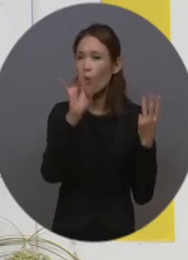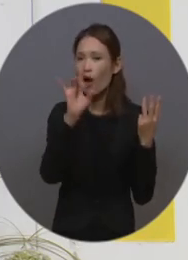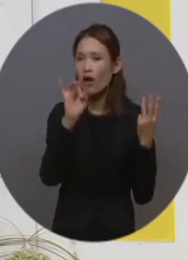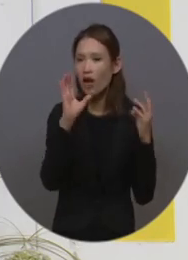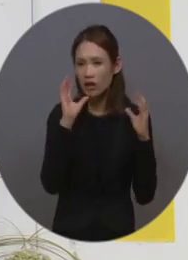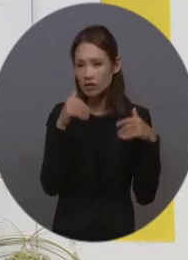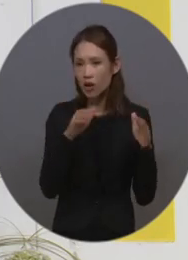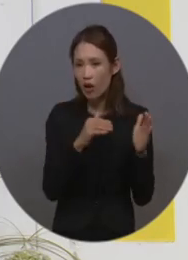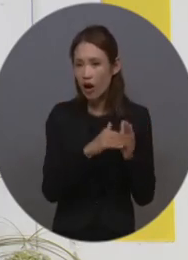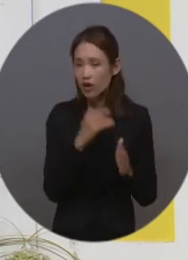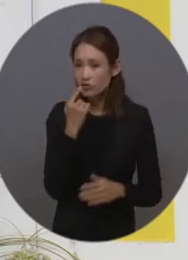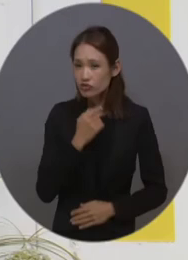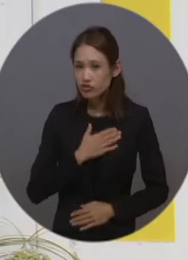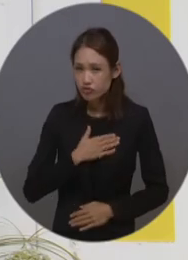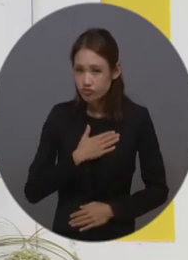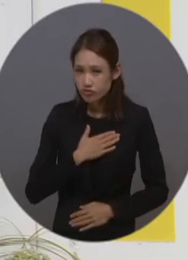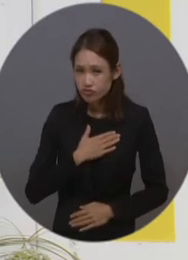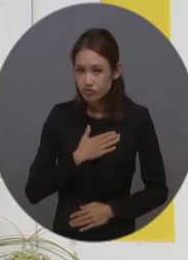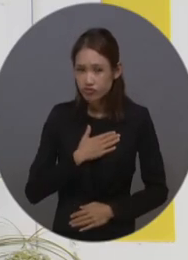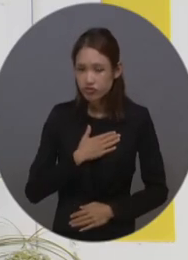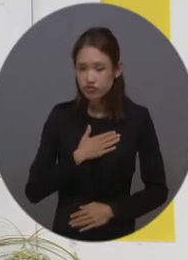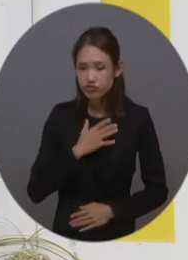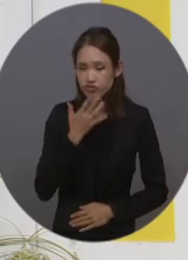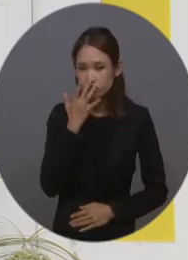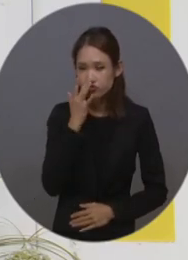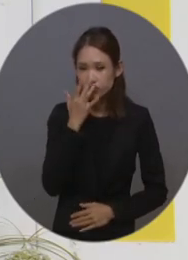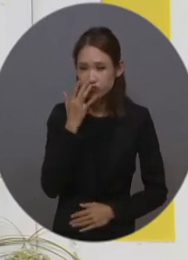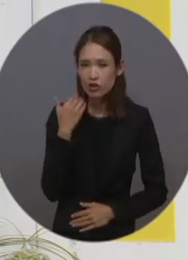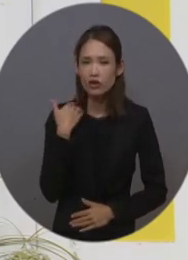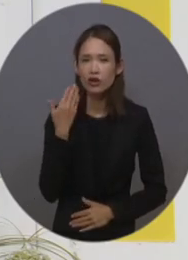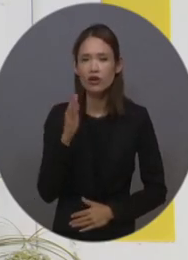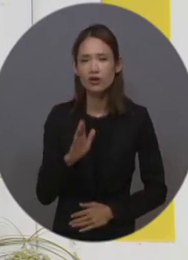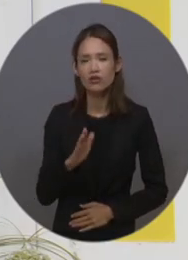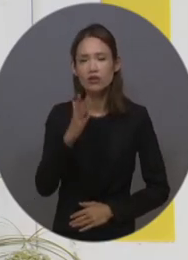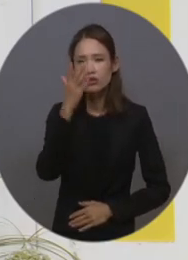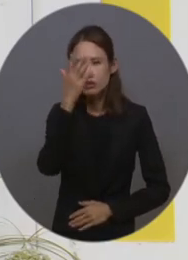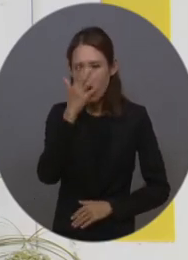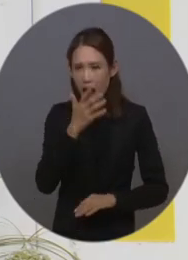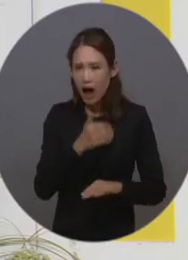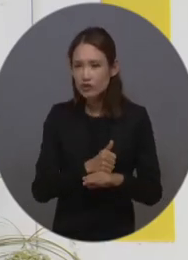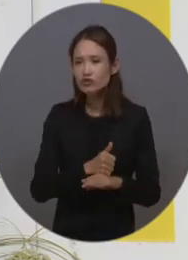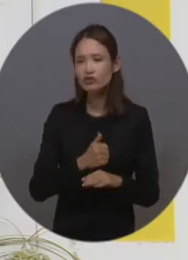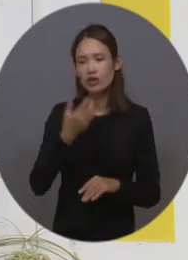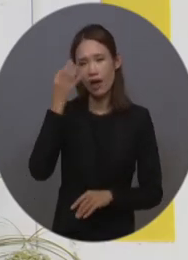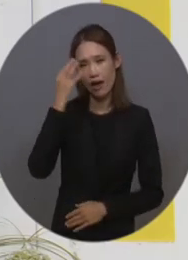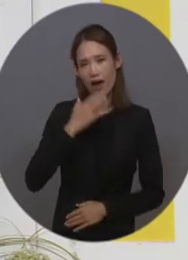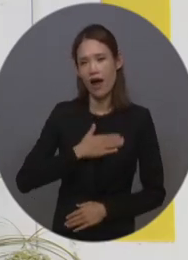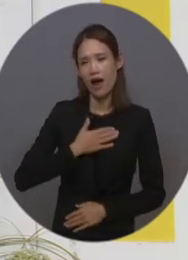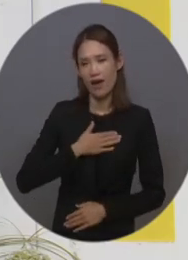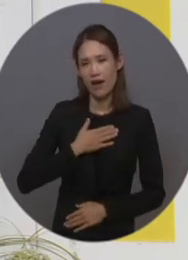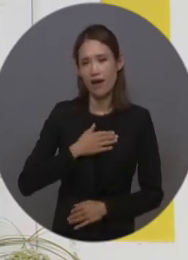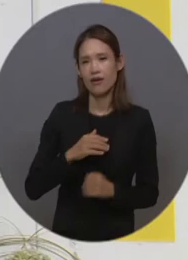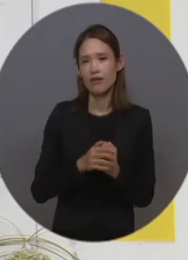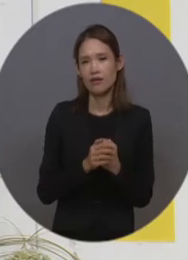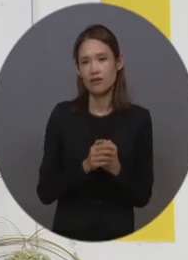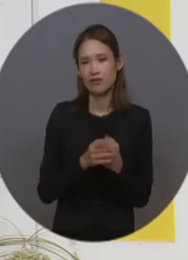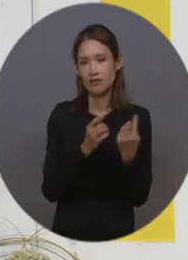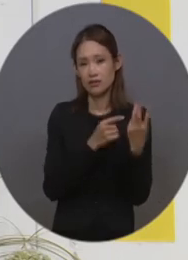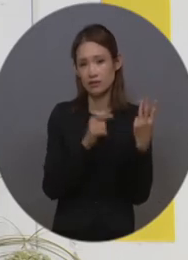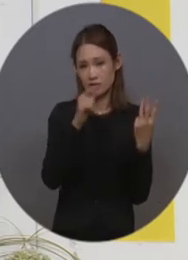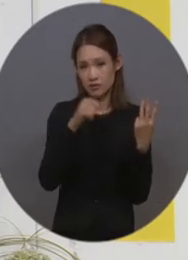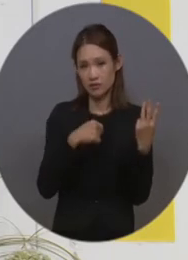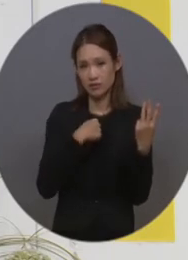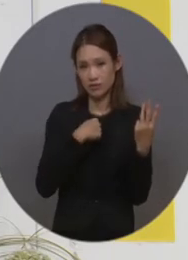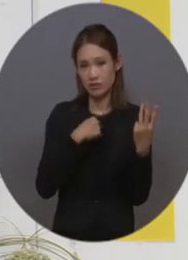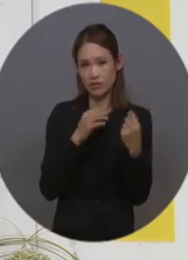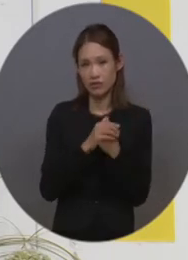알았어요. 그래서 아예, 어리니까. 어리니까 뭐 잘 모르니까. 그래서 나중에 알게 됐죠. 그러면서 그 삼촌하고 제가 이제